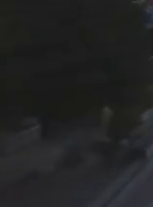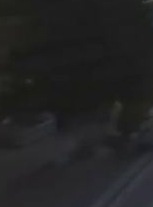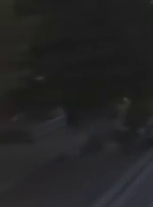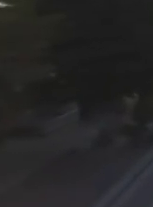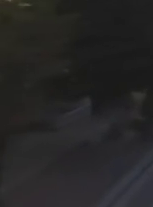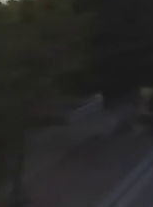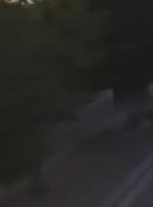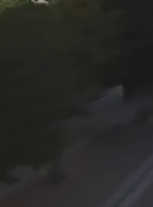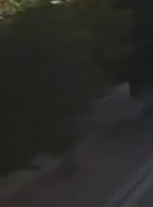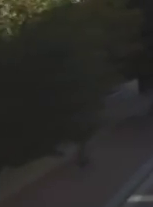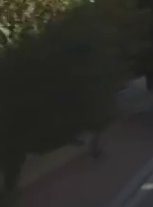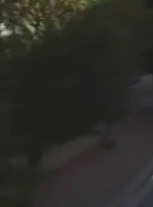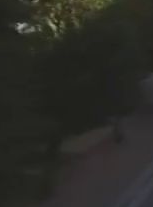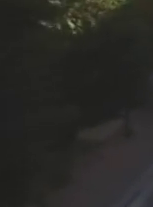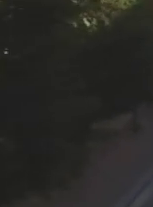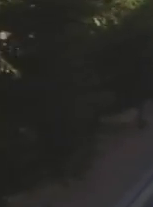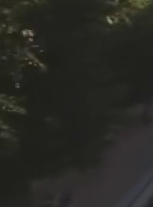Дякую. Дякую.